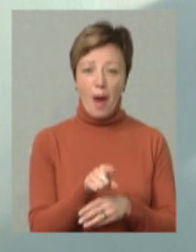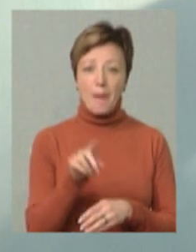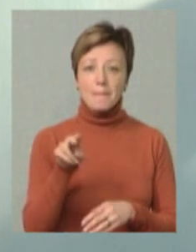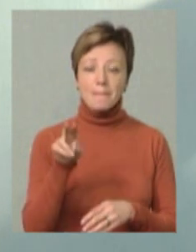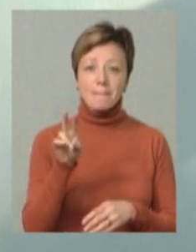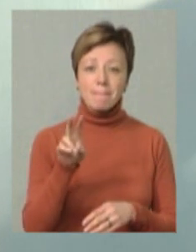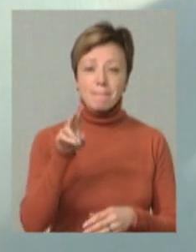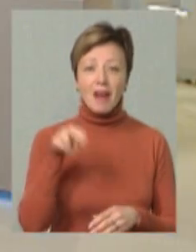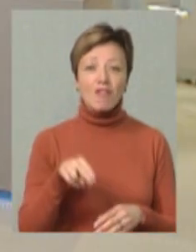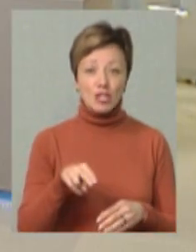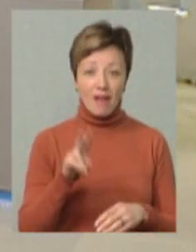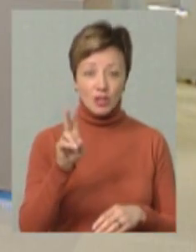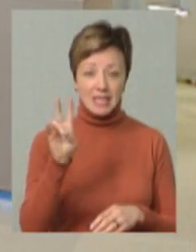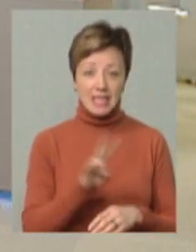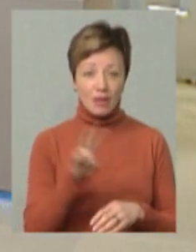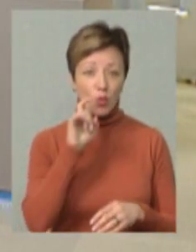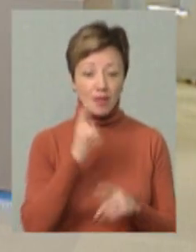України от у цей воєнний час.